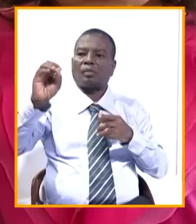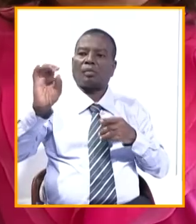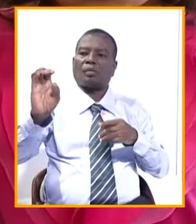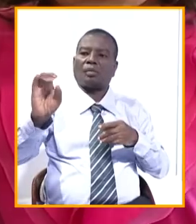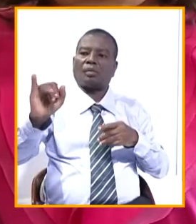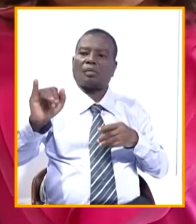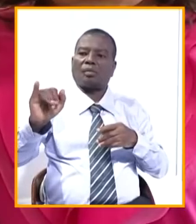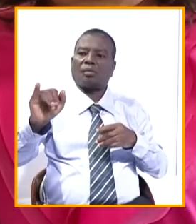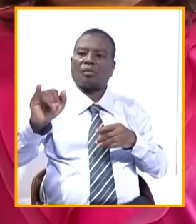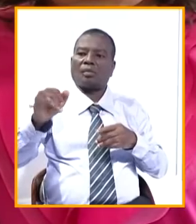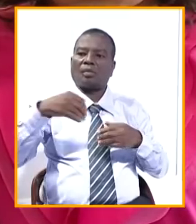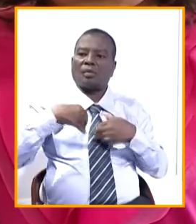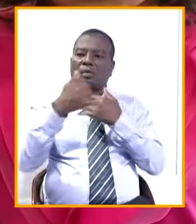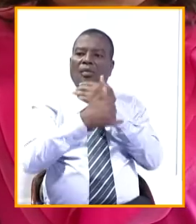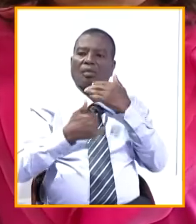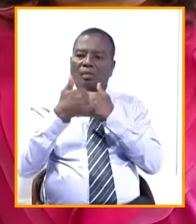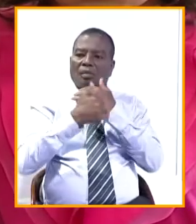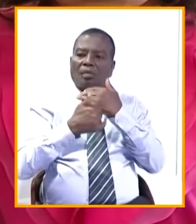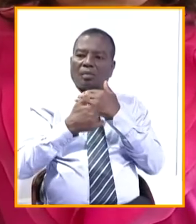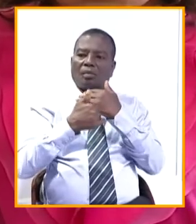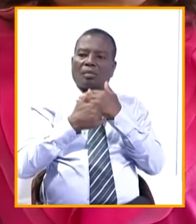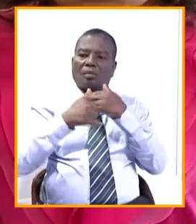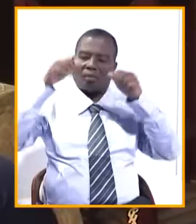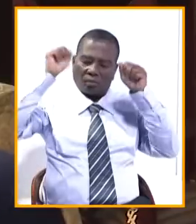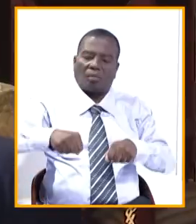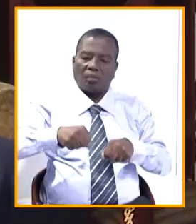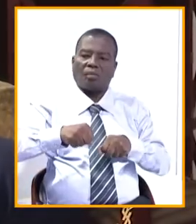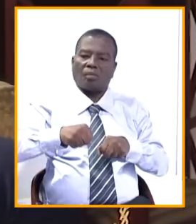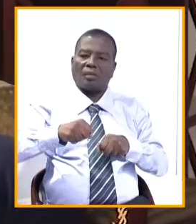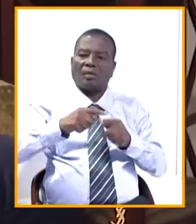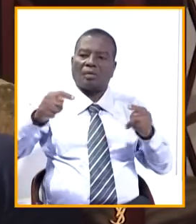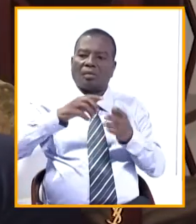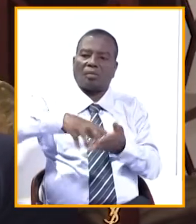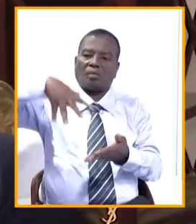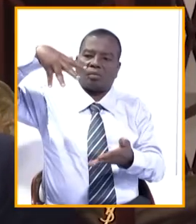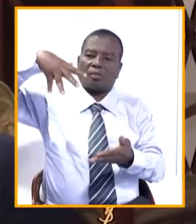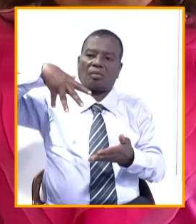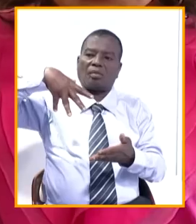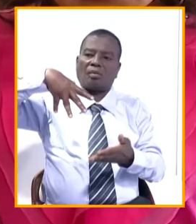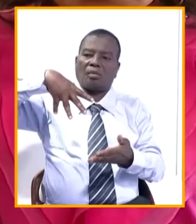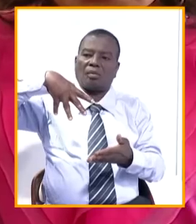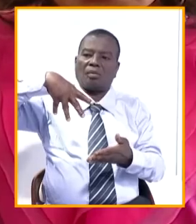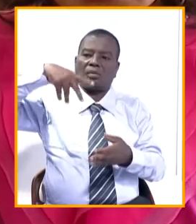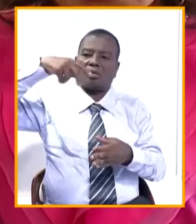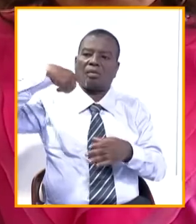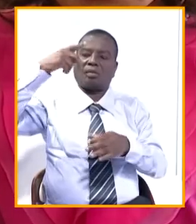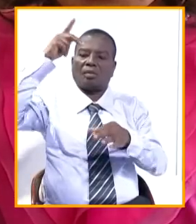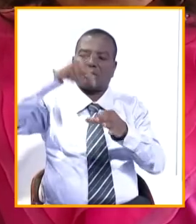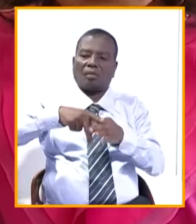regroupe en son sein des pays puissants, des pays très riches qui peuvent donc